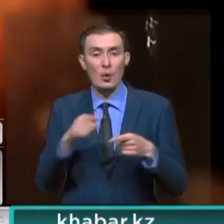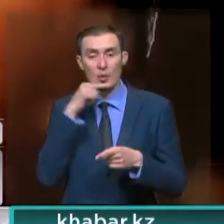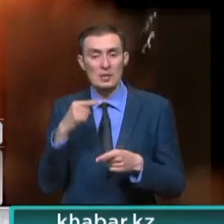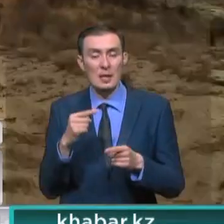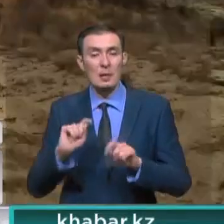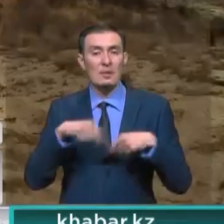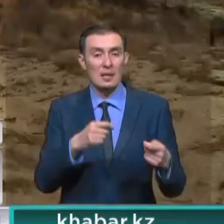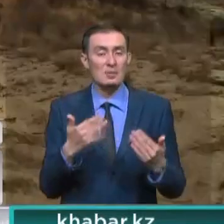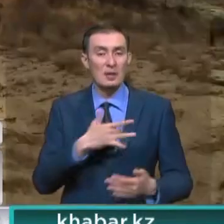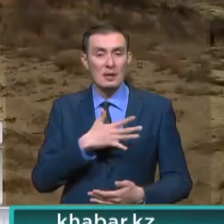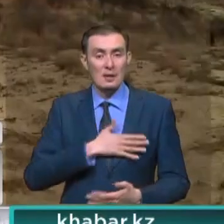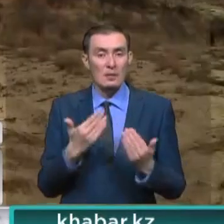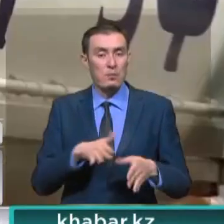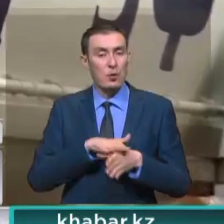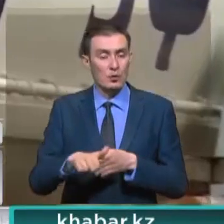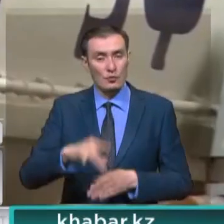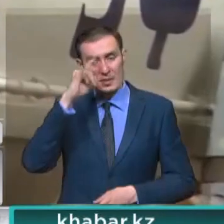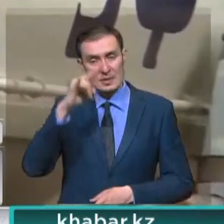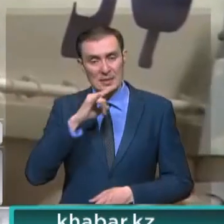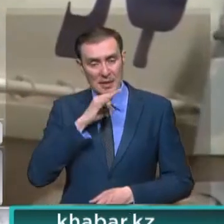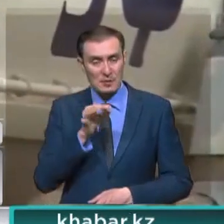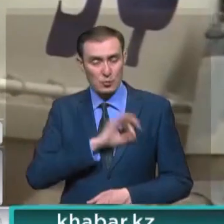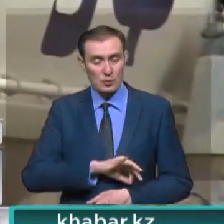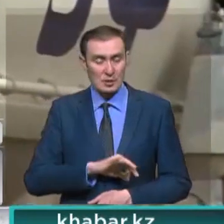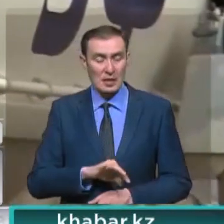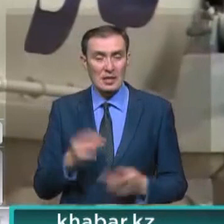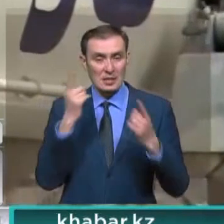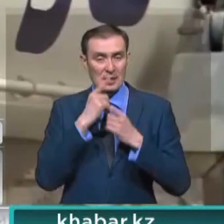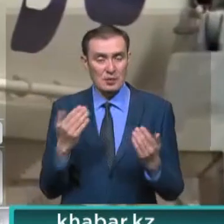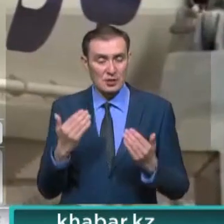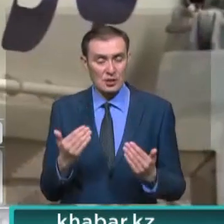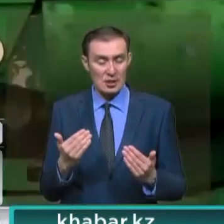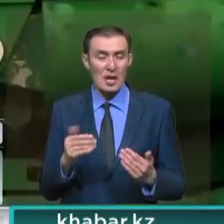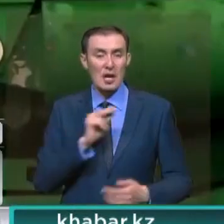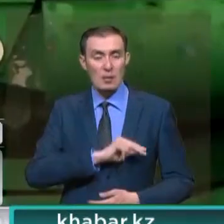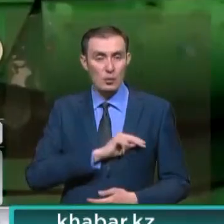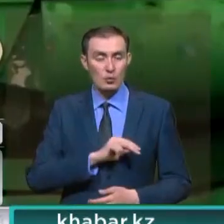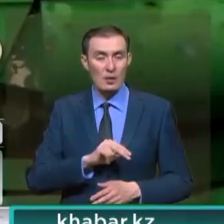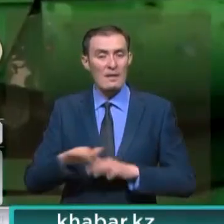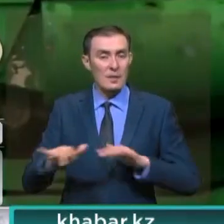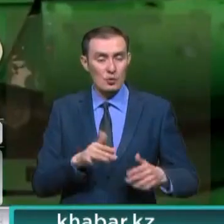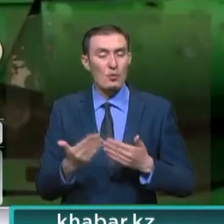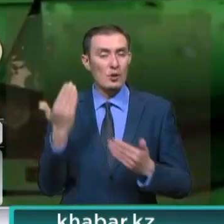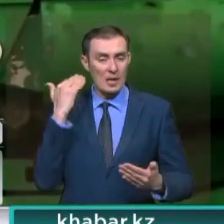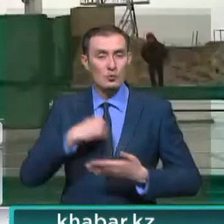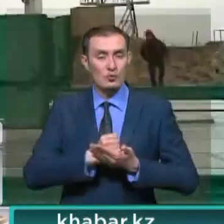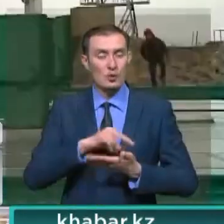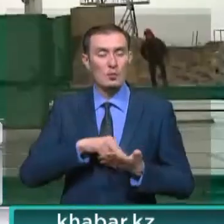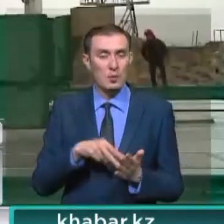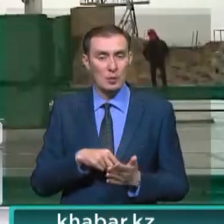объектов Байконура. В настоящее время они полностью в распоряжении Казахстана. И, как сообщил Сырым Интымаков, работы здесь идут по ранее утвержденному